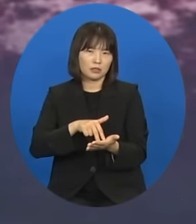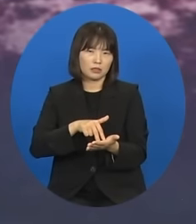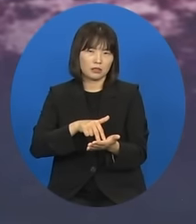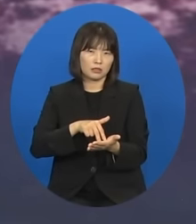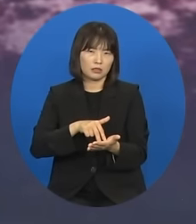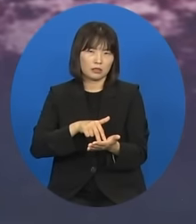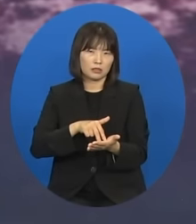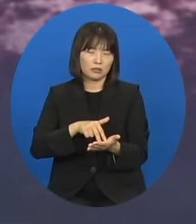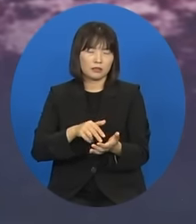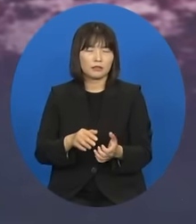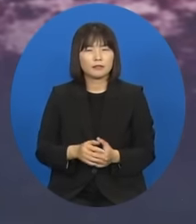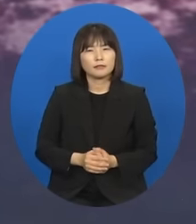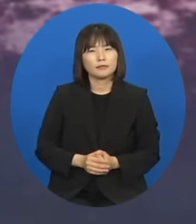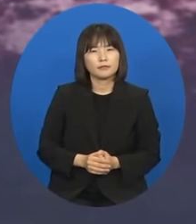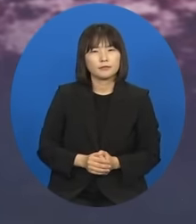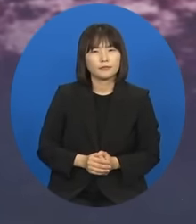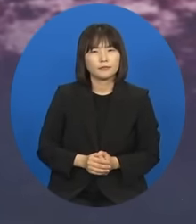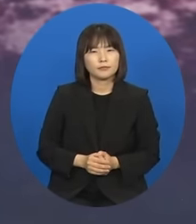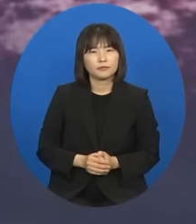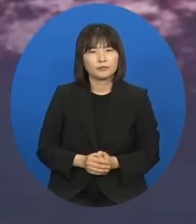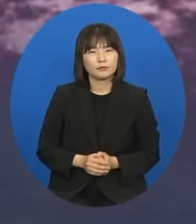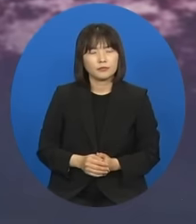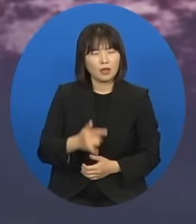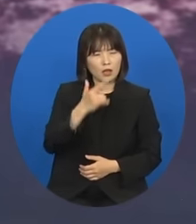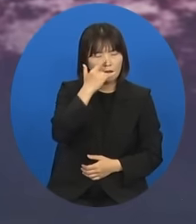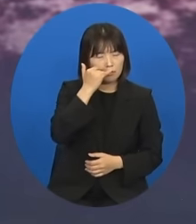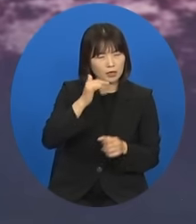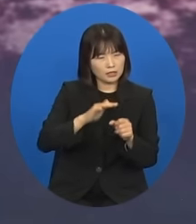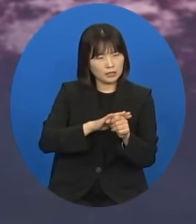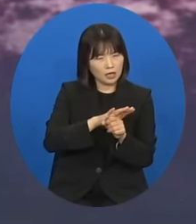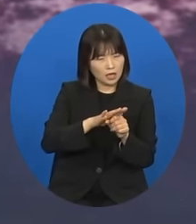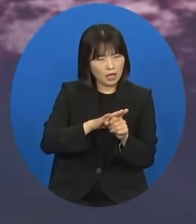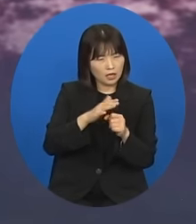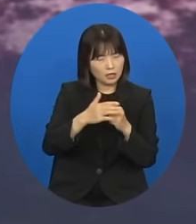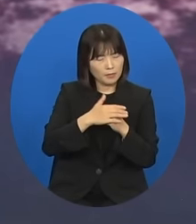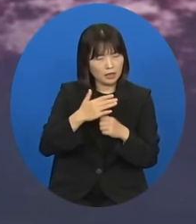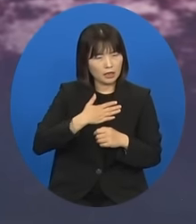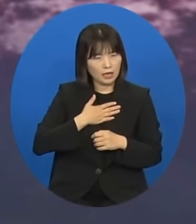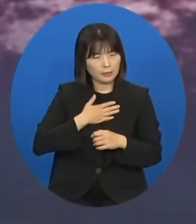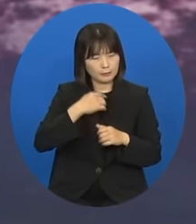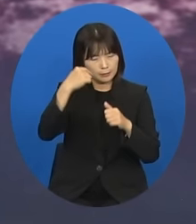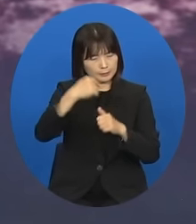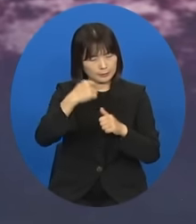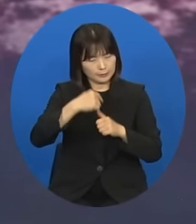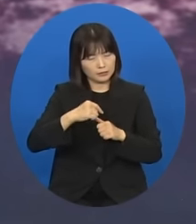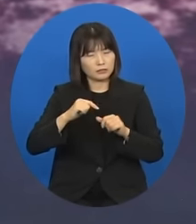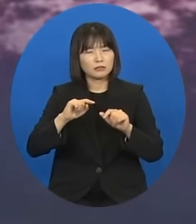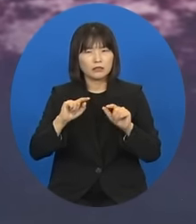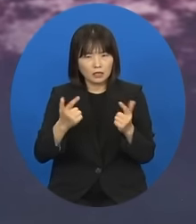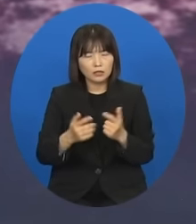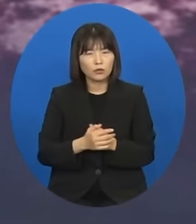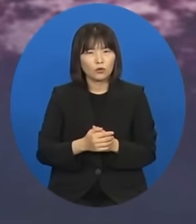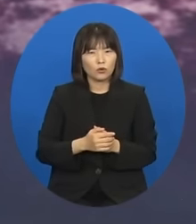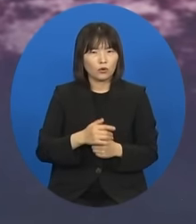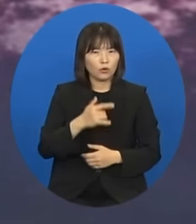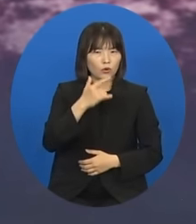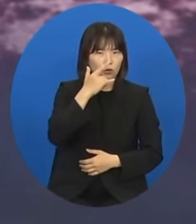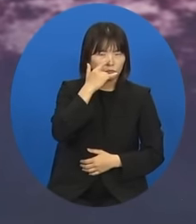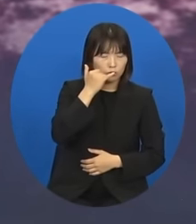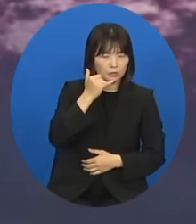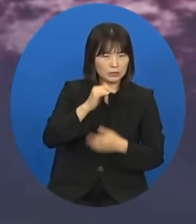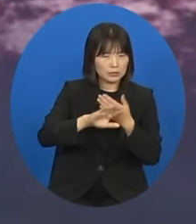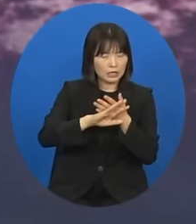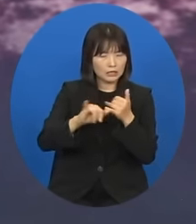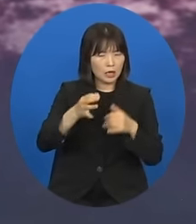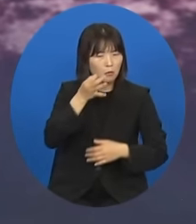이것이 어떤 부모님의 사랑 때문에 나에게 이런 것을 하는 것이 아니라 부모님의 어떤 사람들이 보이기